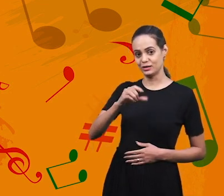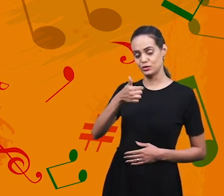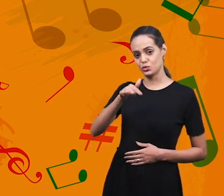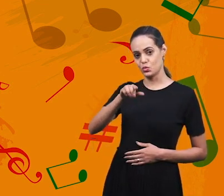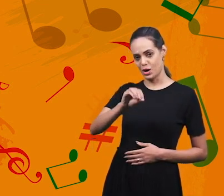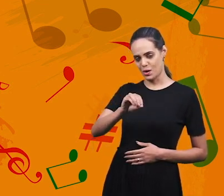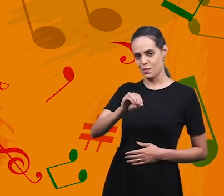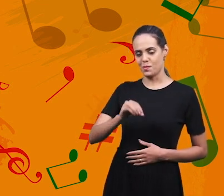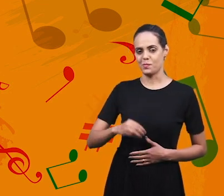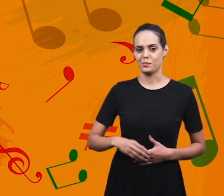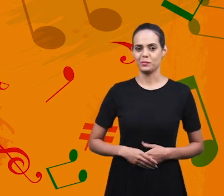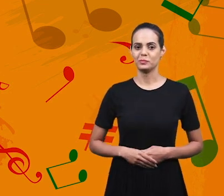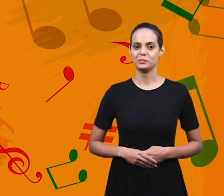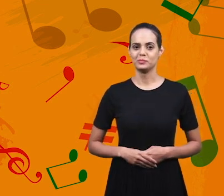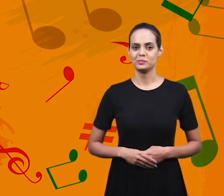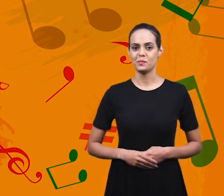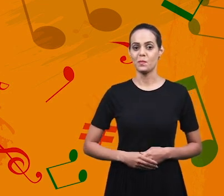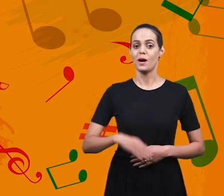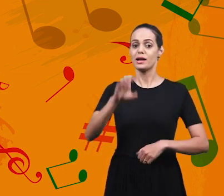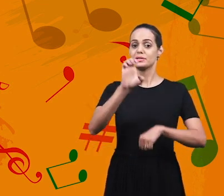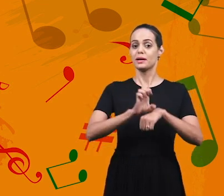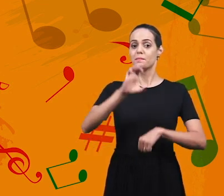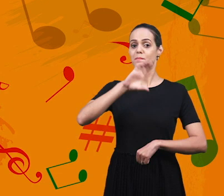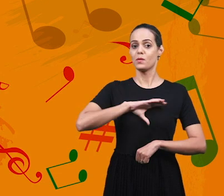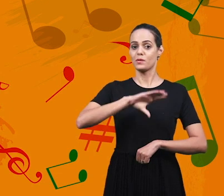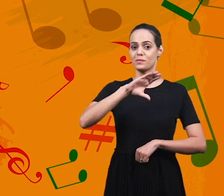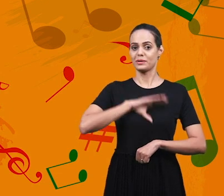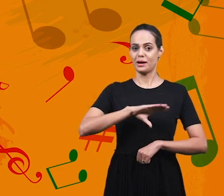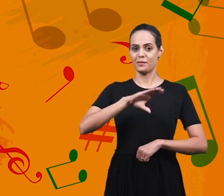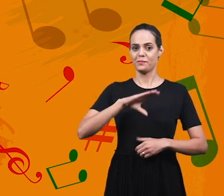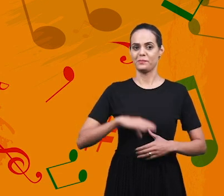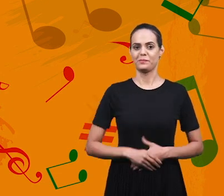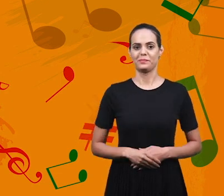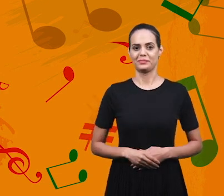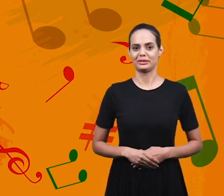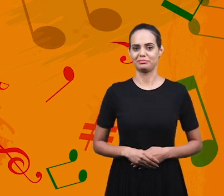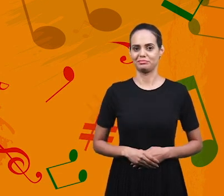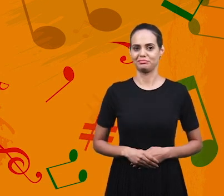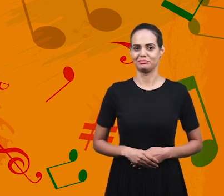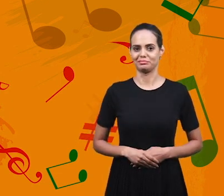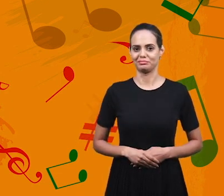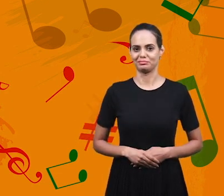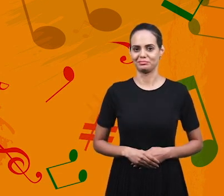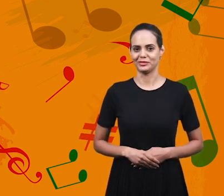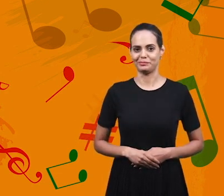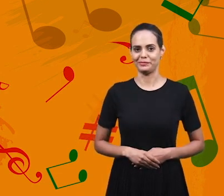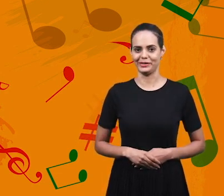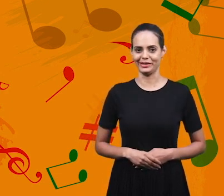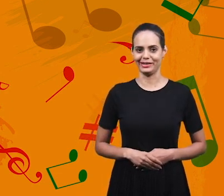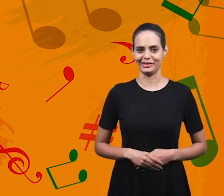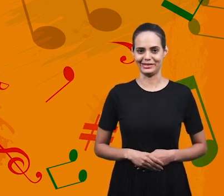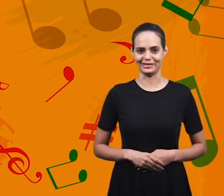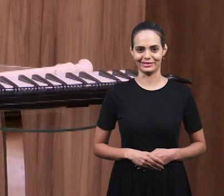João Fernando Cartacho, de Portugal. Cartacho, de Portugal.